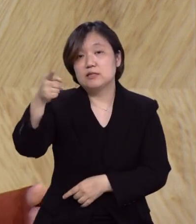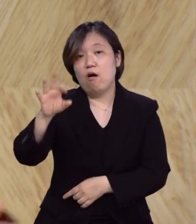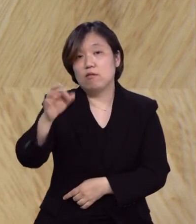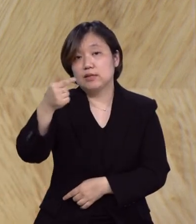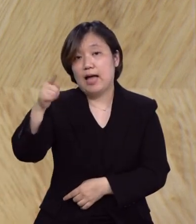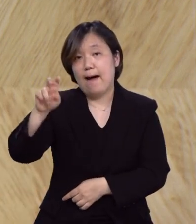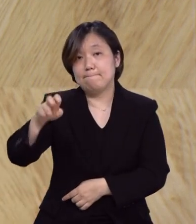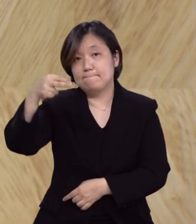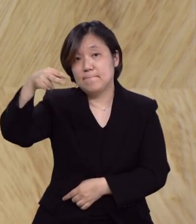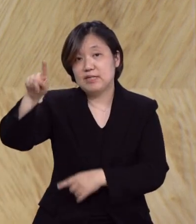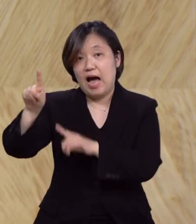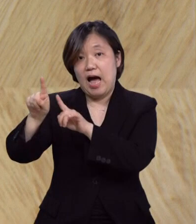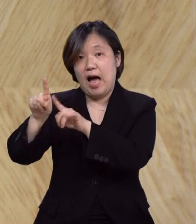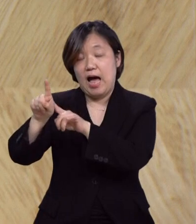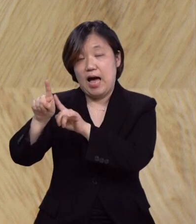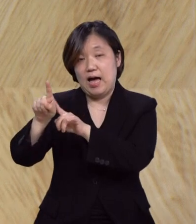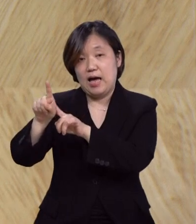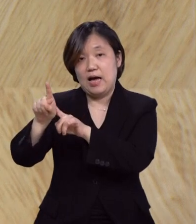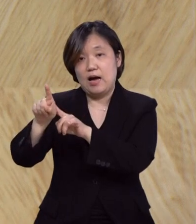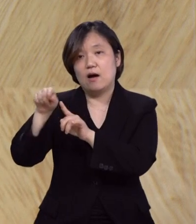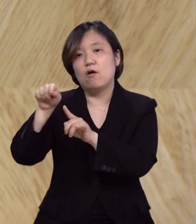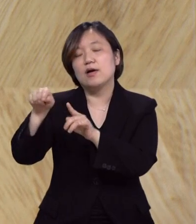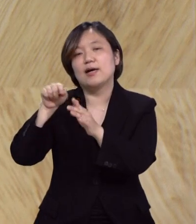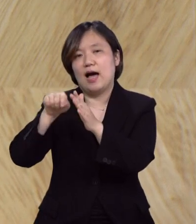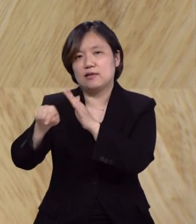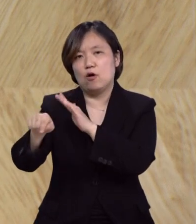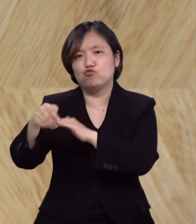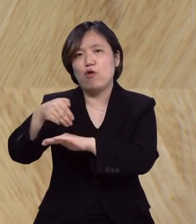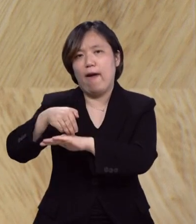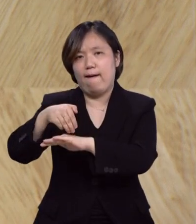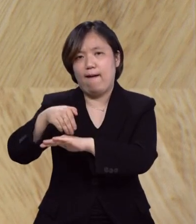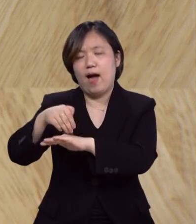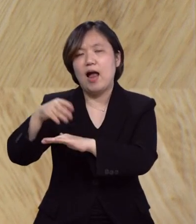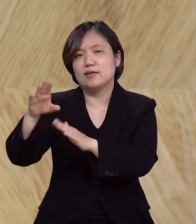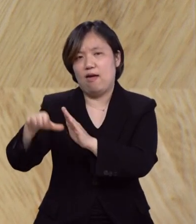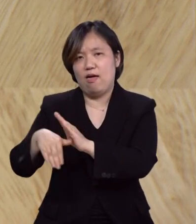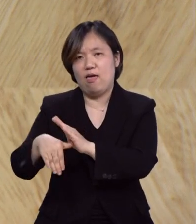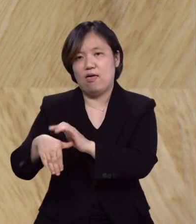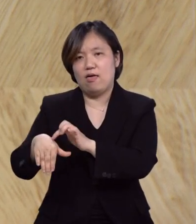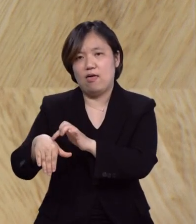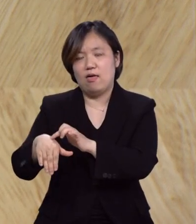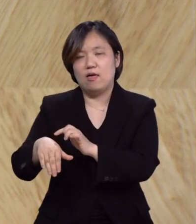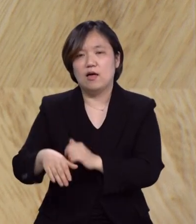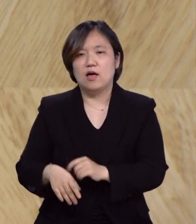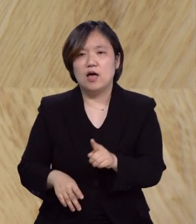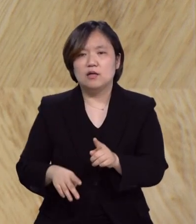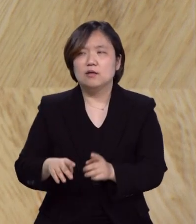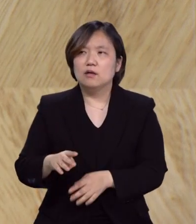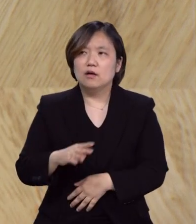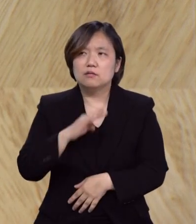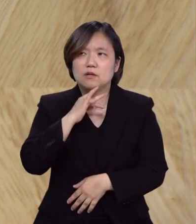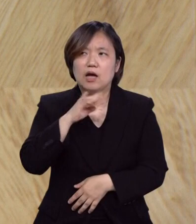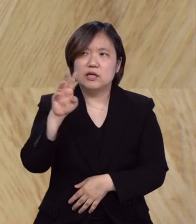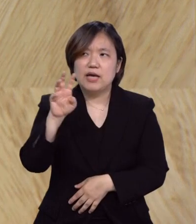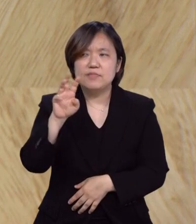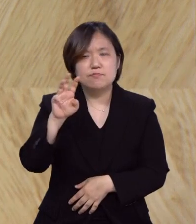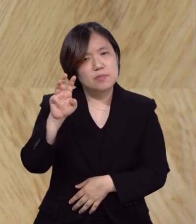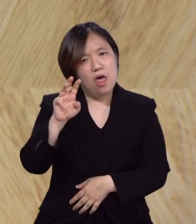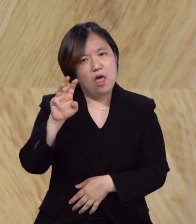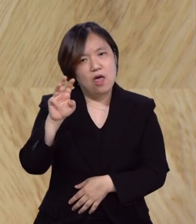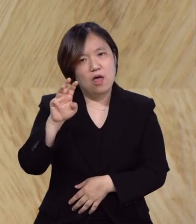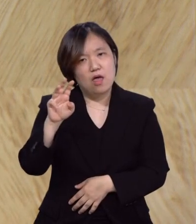참선도량이 있거든요 성남사에 가가지고 그 성남사에서 30대 중반이 되었을 때